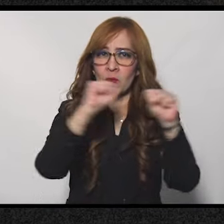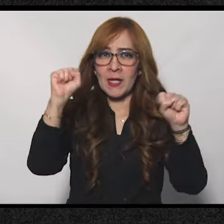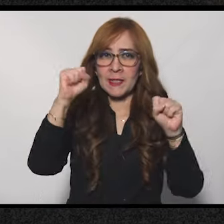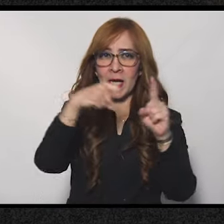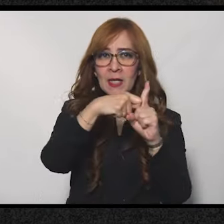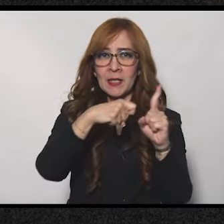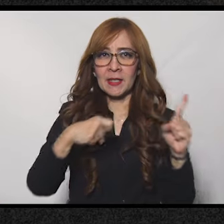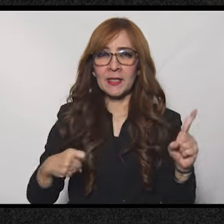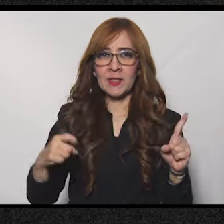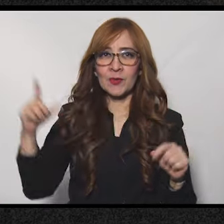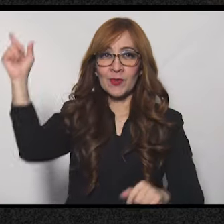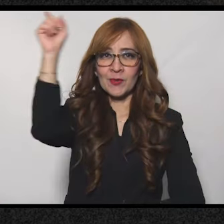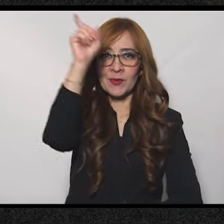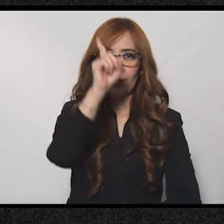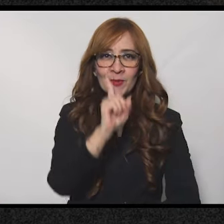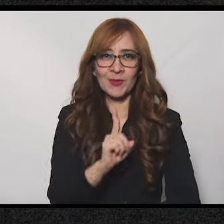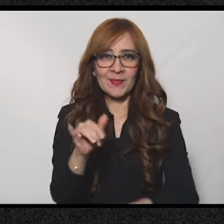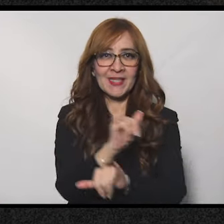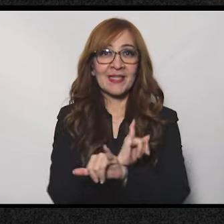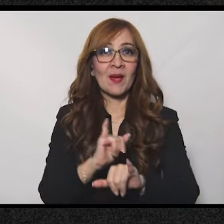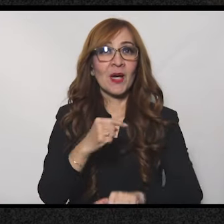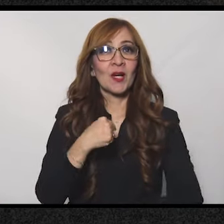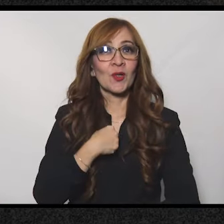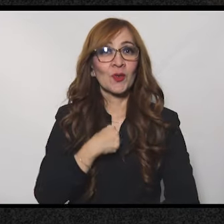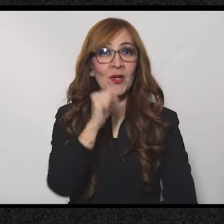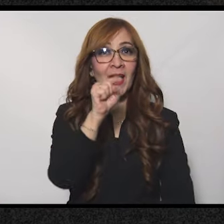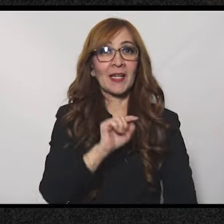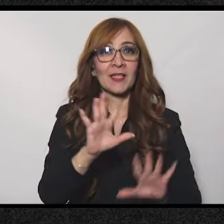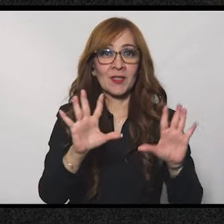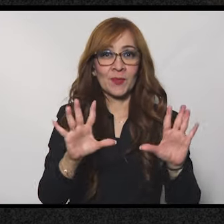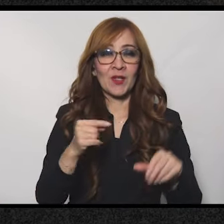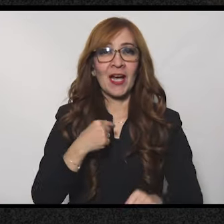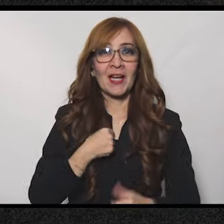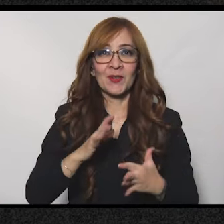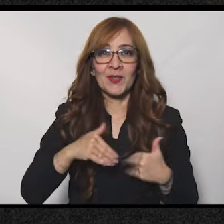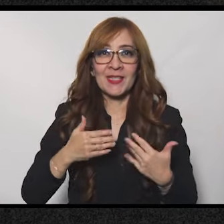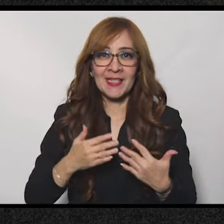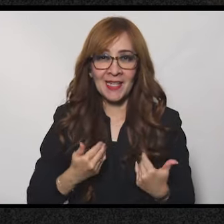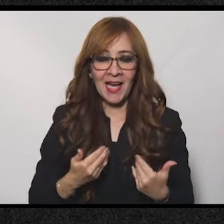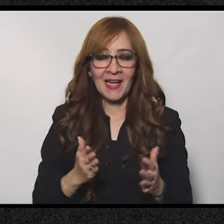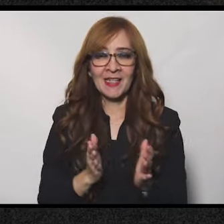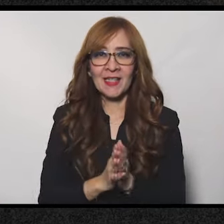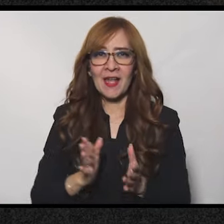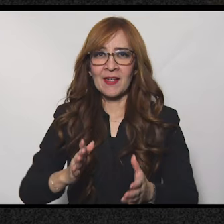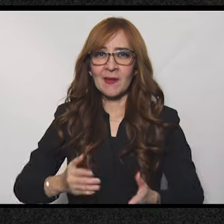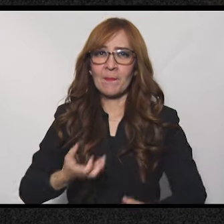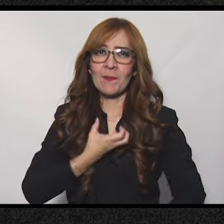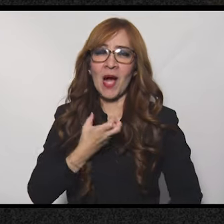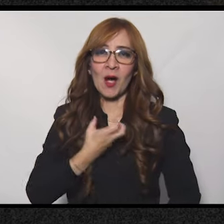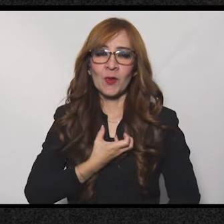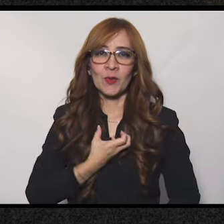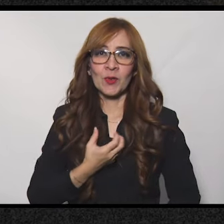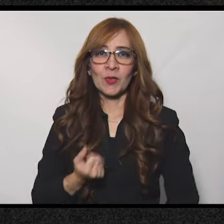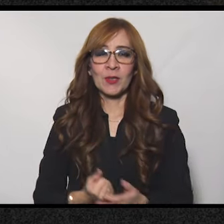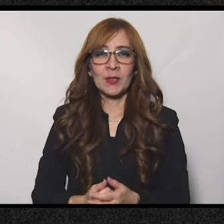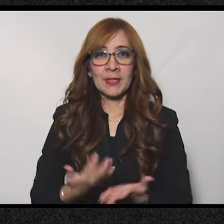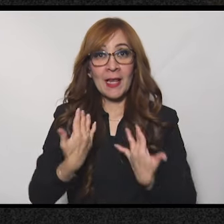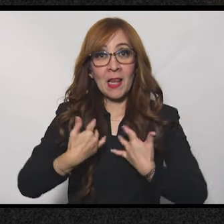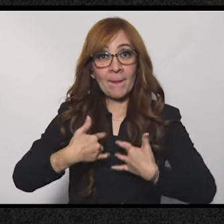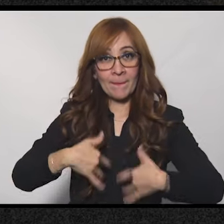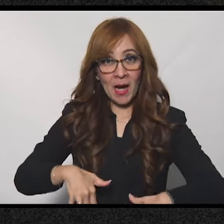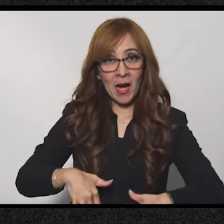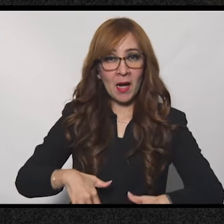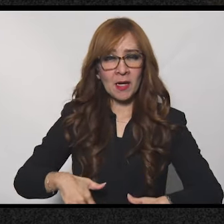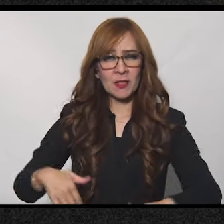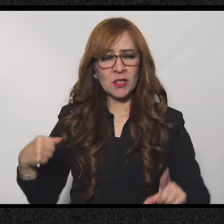turun menaungi aku. Ayat 10, karena itu aku senang dan rela di dalam kelemahan, di